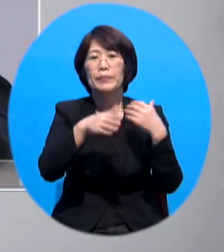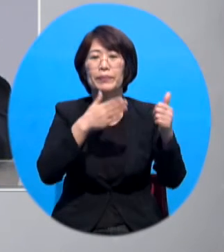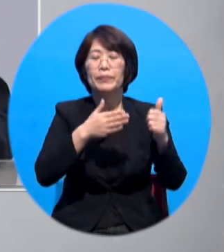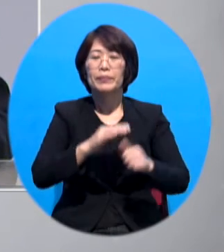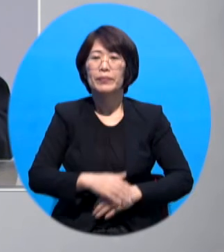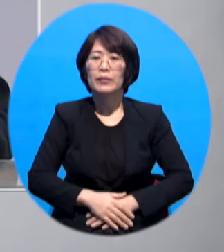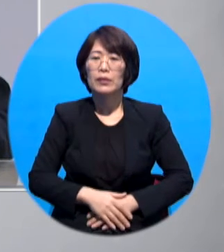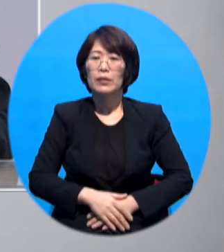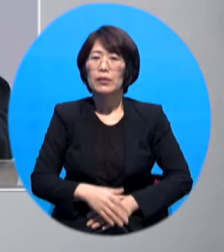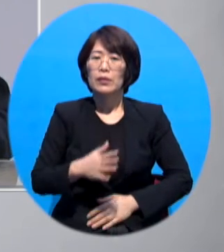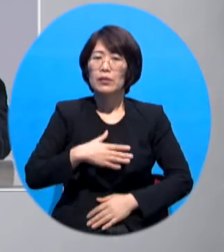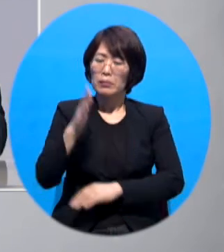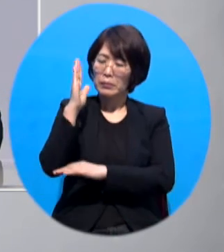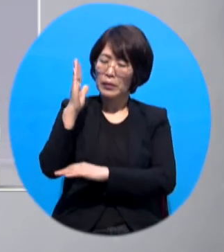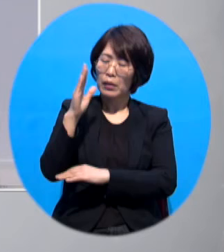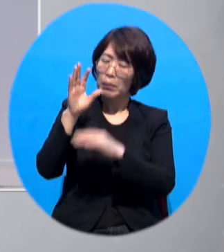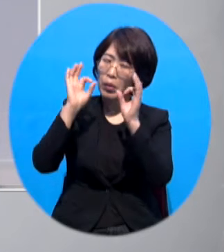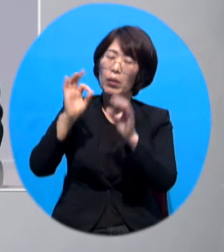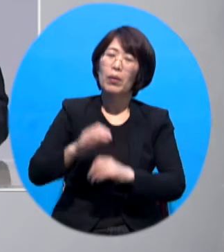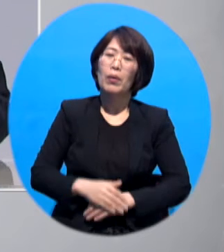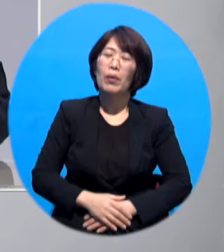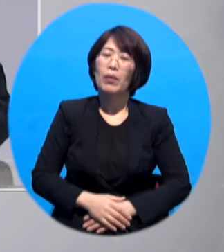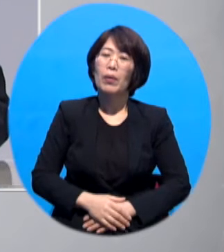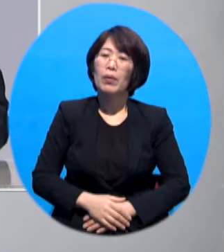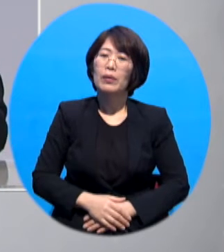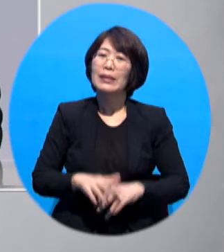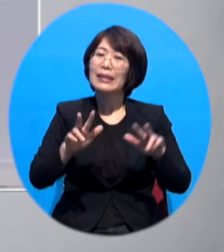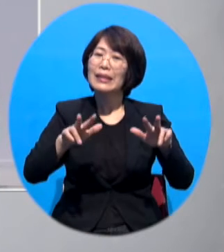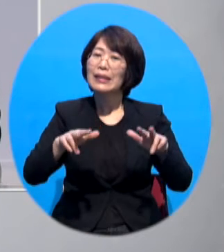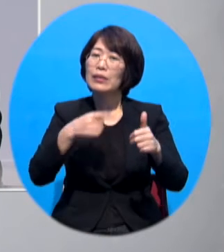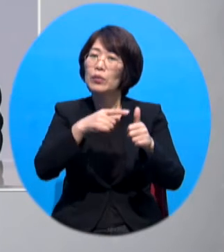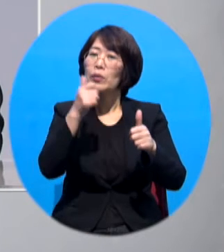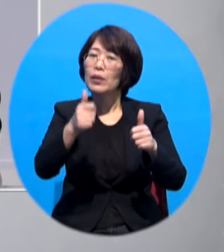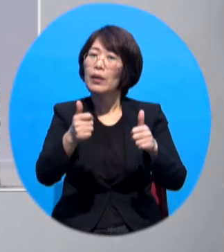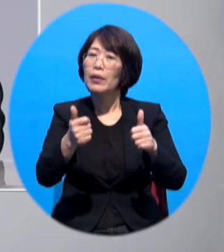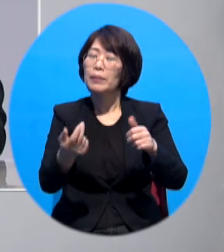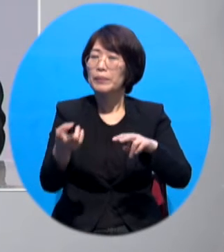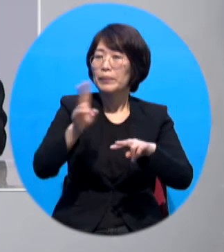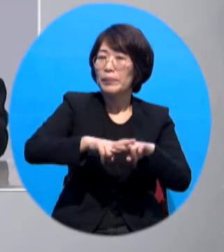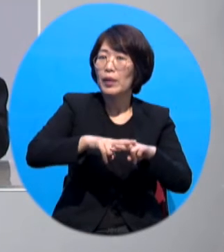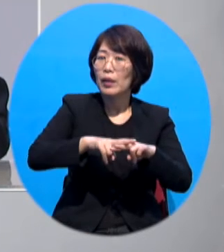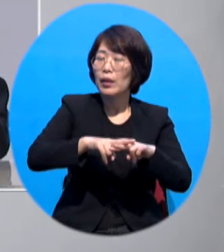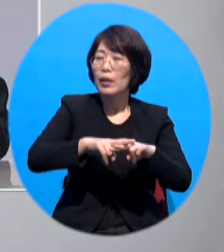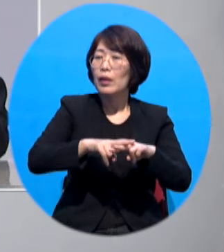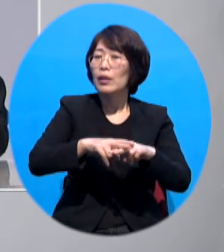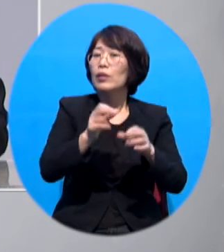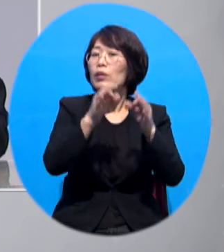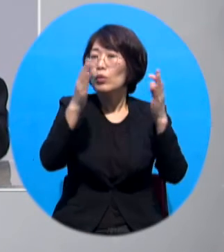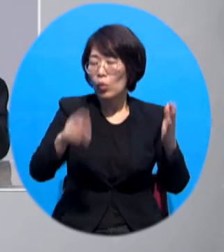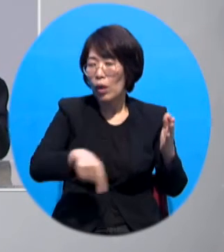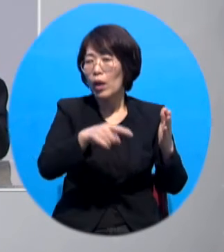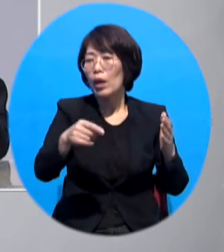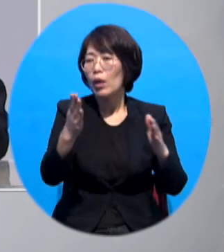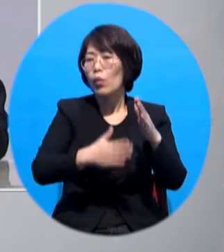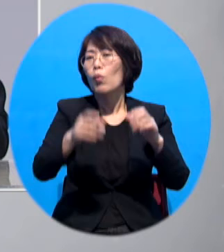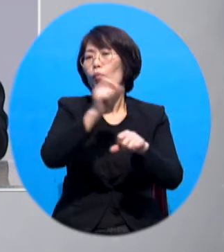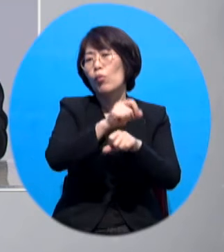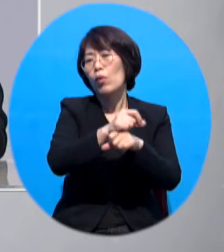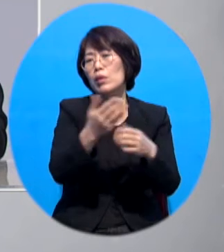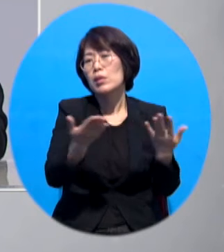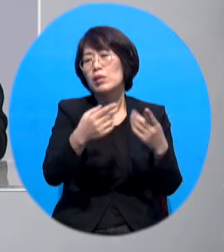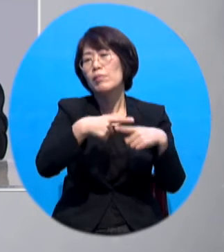입니다 즉 그렇게 말씀하신다면 은 지금 교육감 채 이 재임 시절에 일어난 공무원의 근 평